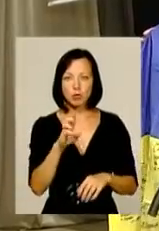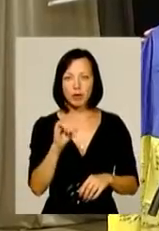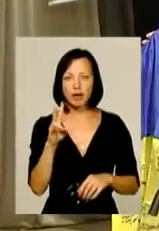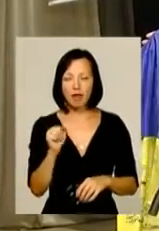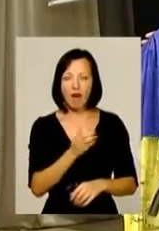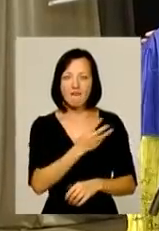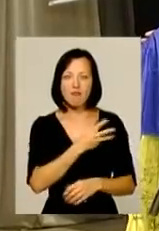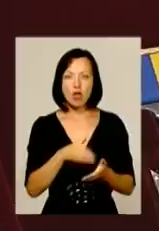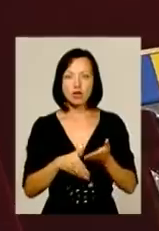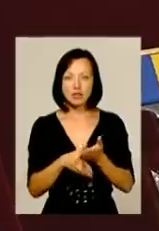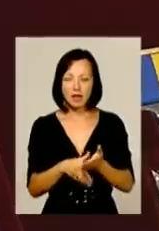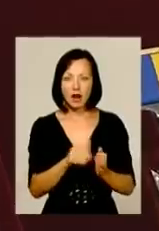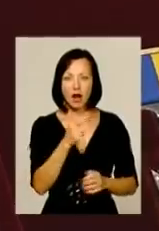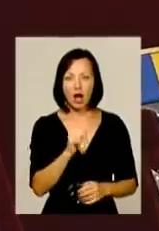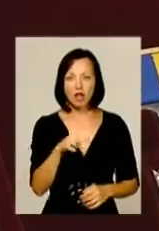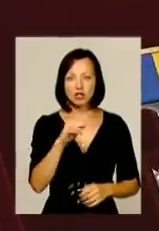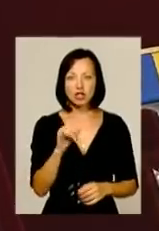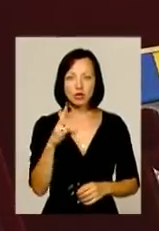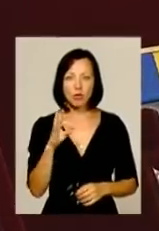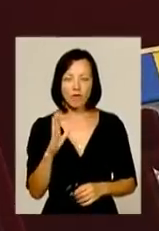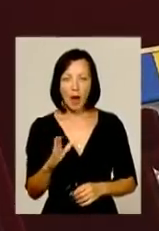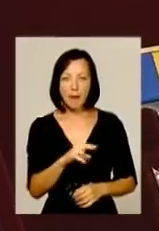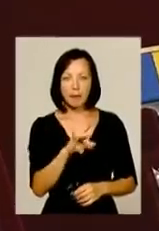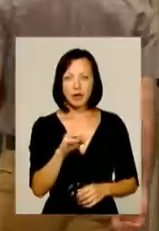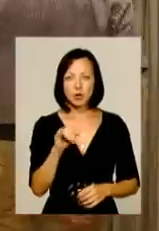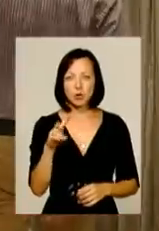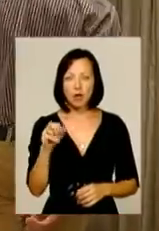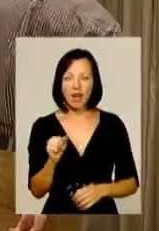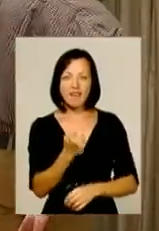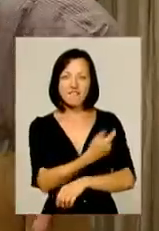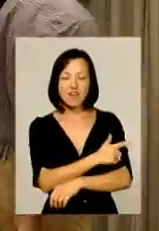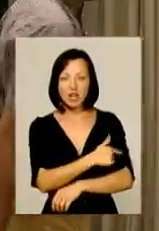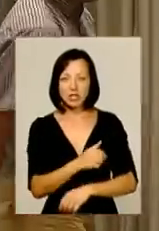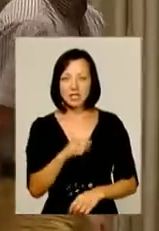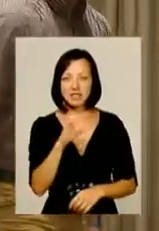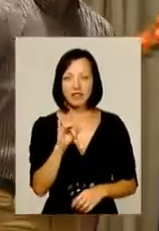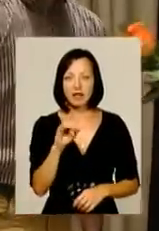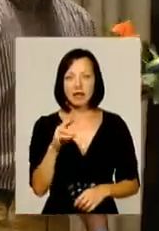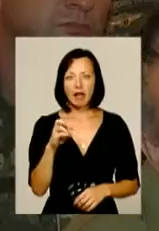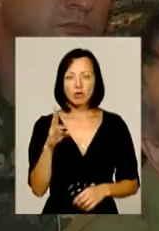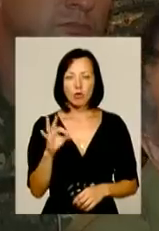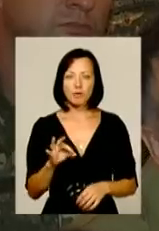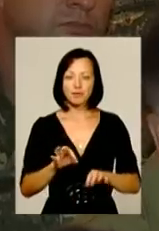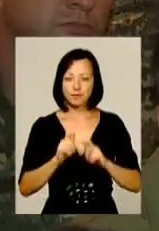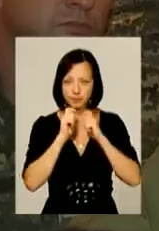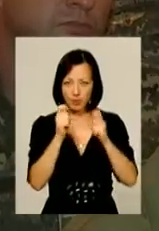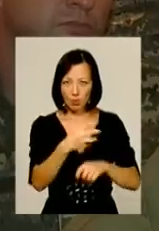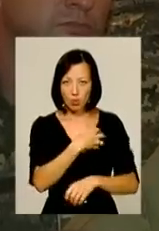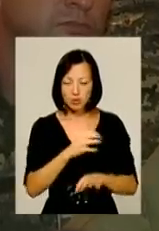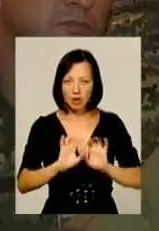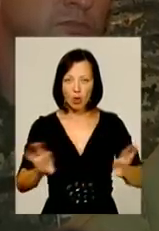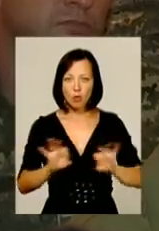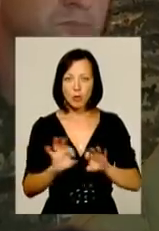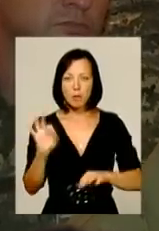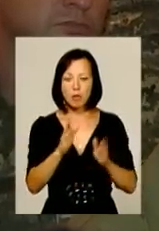Хаджинов, громадський діяч Сергій Притула та фельдшер Вадим Свериденко. Вручення орденів супроводжувалися розповідями про подвиг кожного